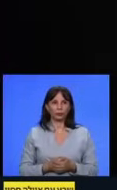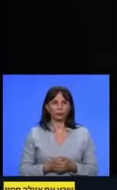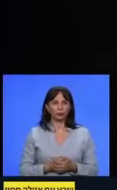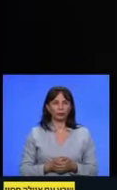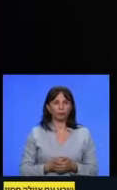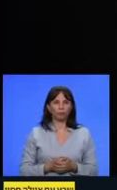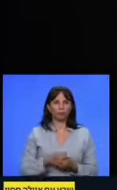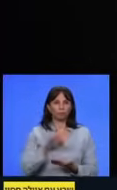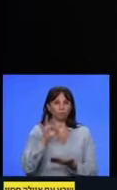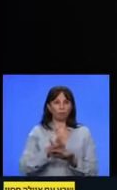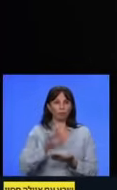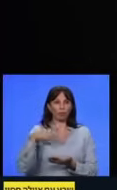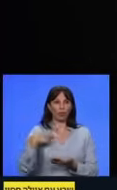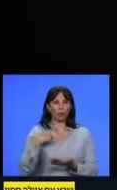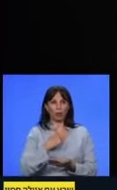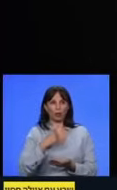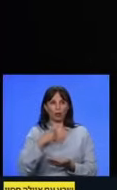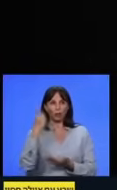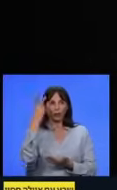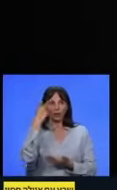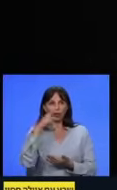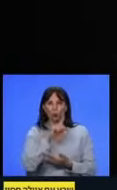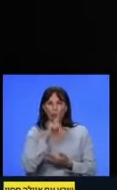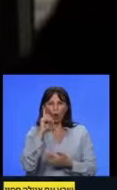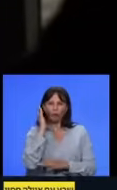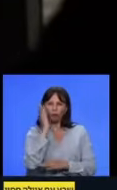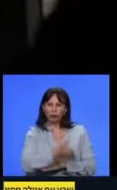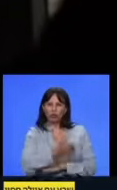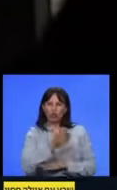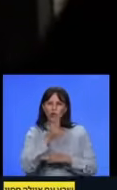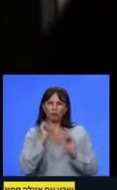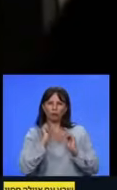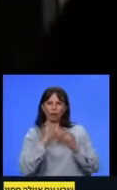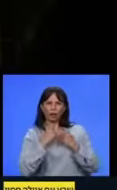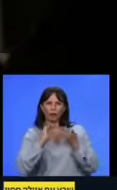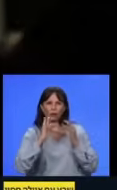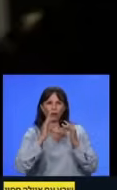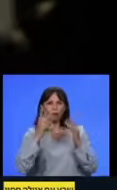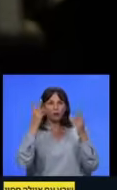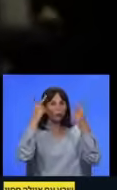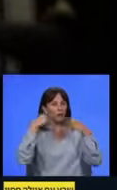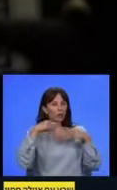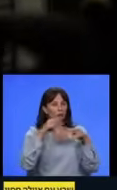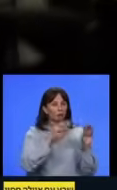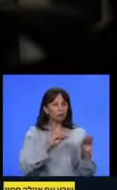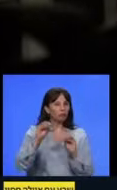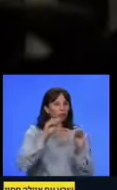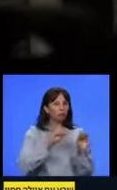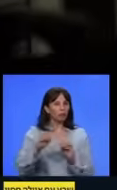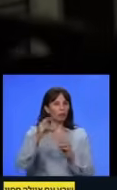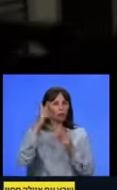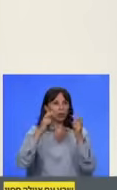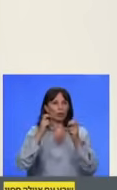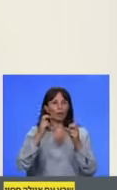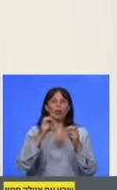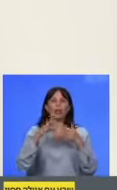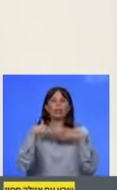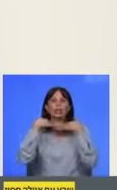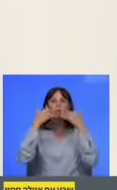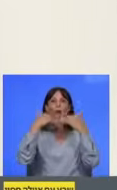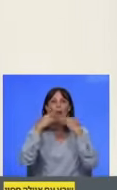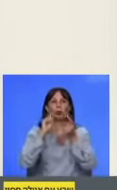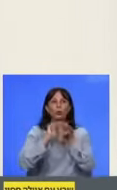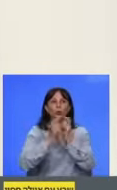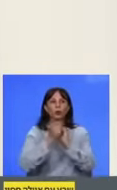ברגע שבשבק מבינים שהוא לא ריגל באופן ישיר עבור האויב ומבינים למי העביר מידע, הסיפור מקבל תפנית.